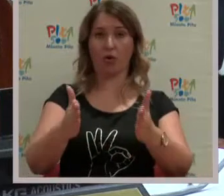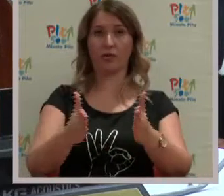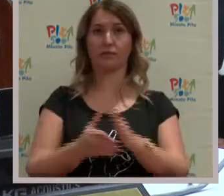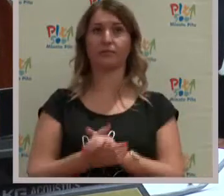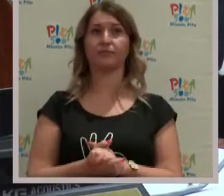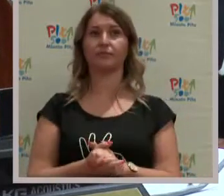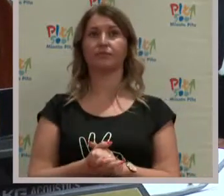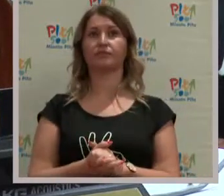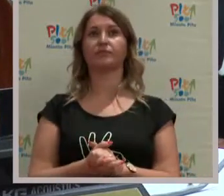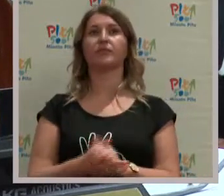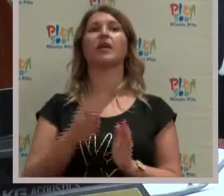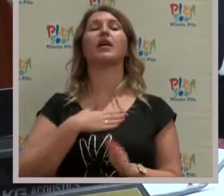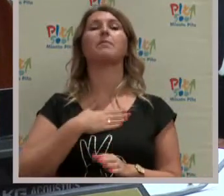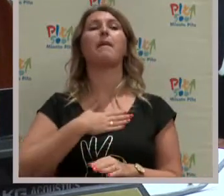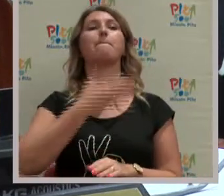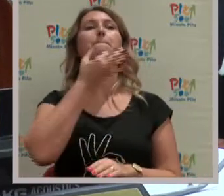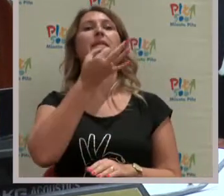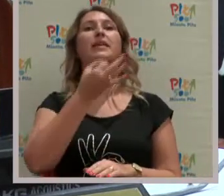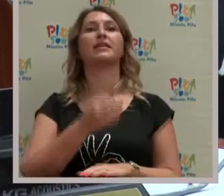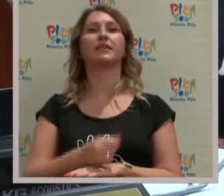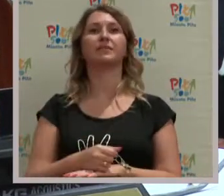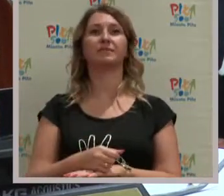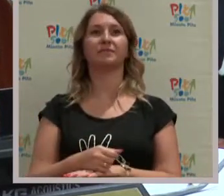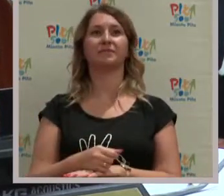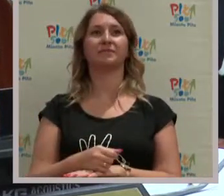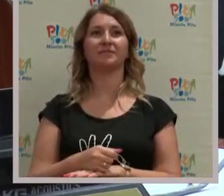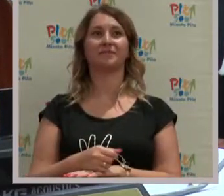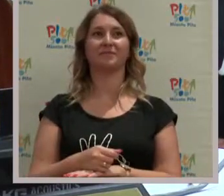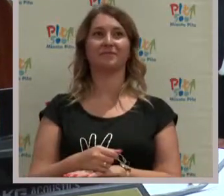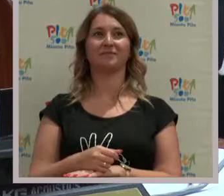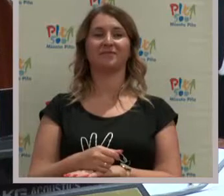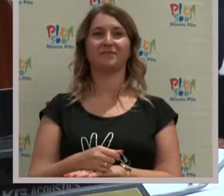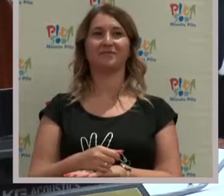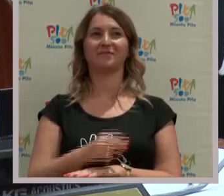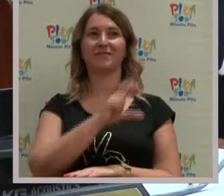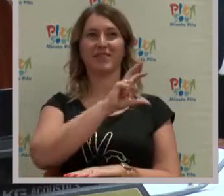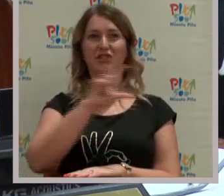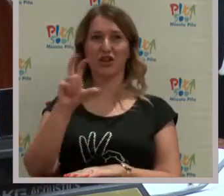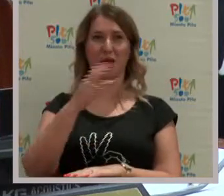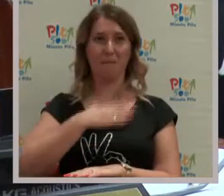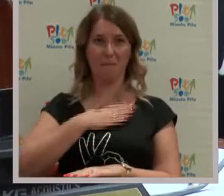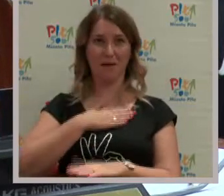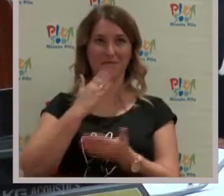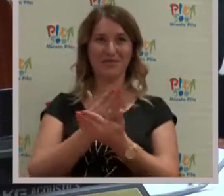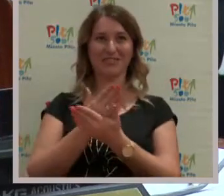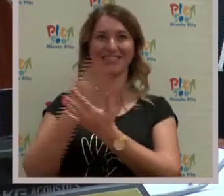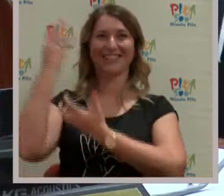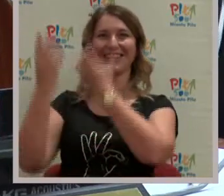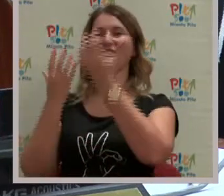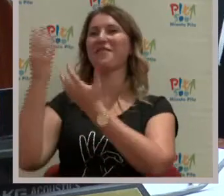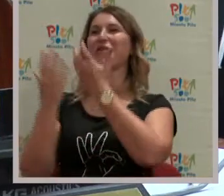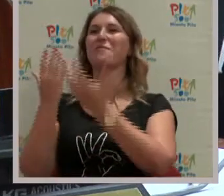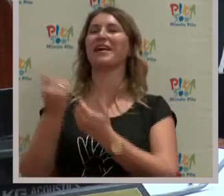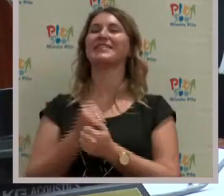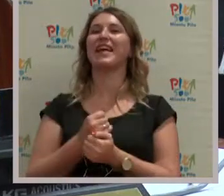Moje pytanie jest takie czy mamy już informacje jakie będą zasady